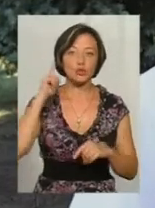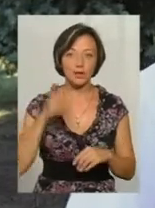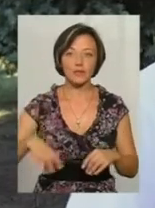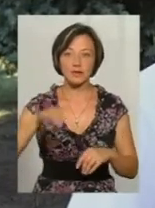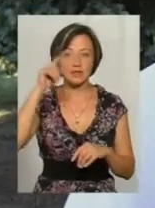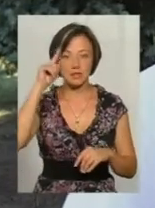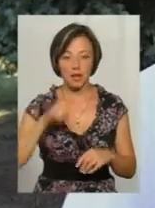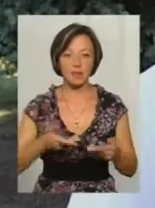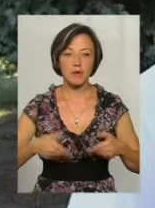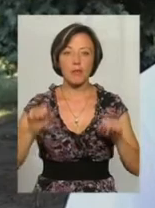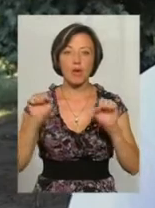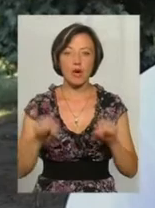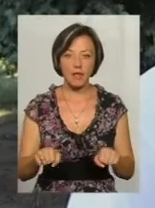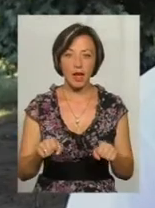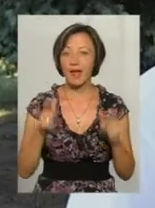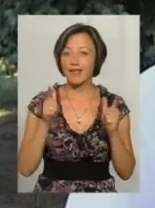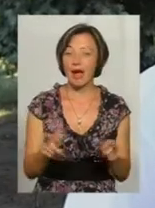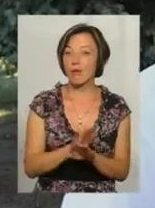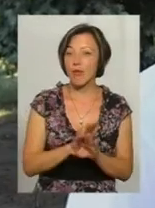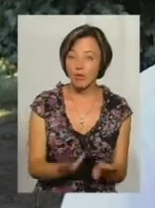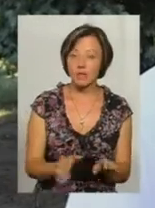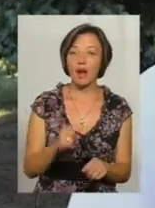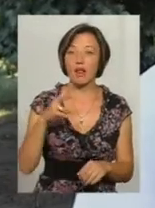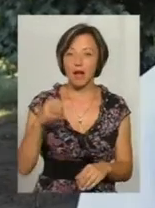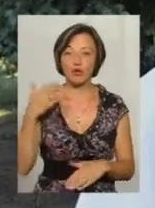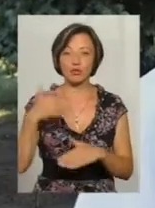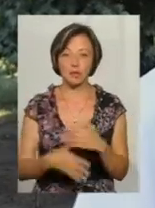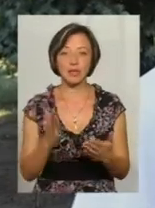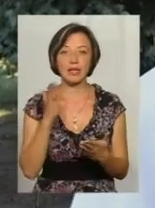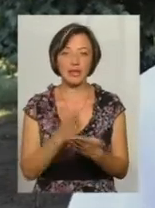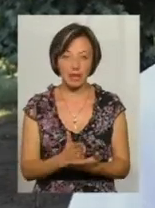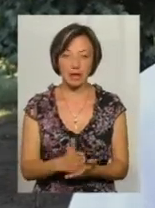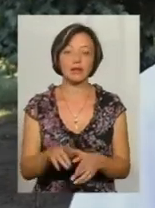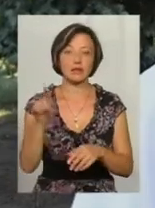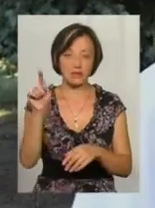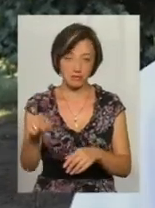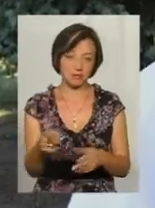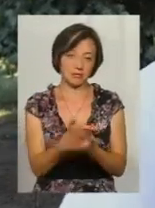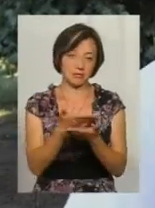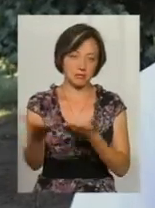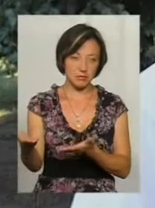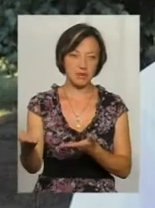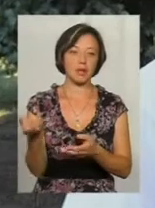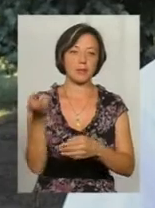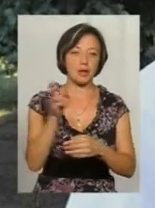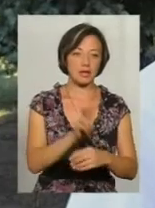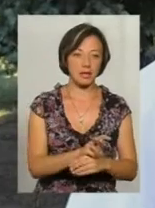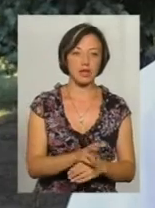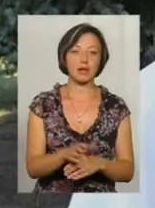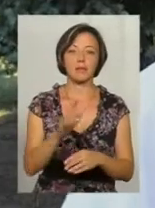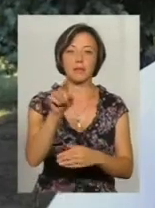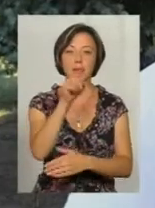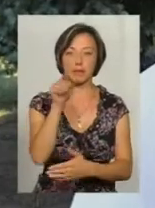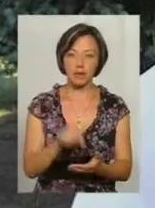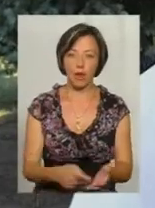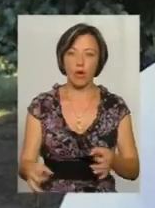знали. Ми могли з ними не погоджуватись, але ми розуміли, що є майданчик, і він відкритий, де можна прийти, поставити